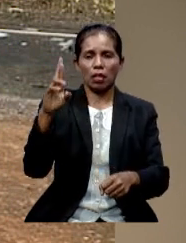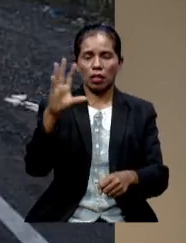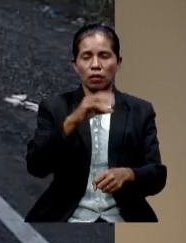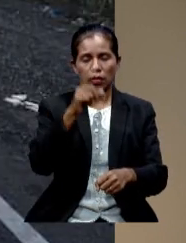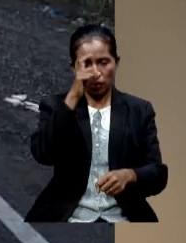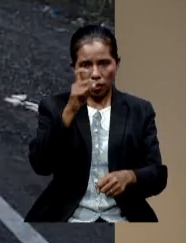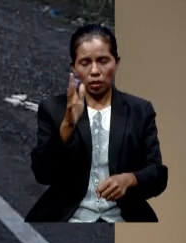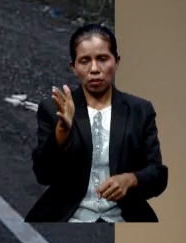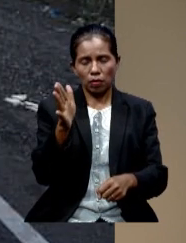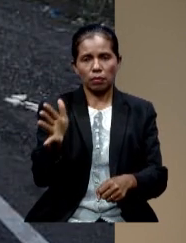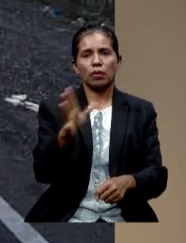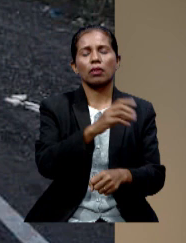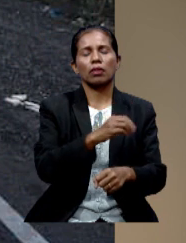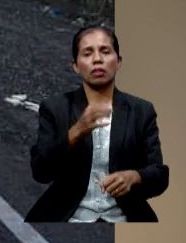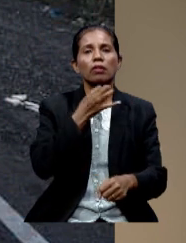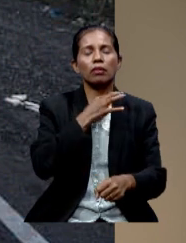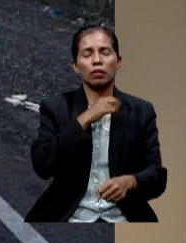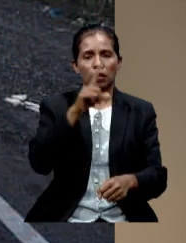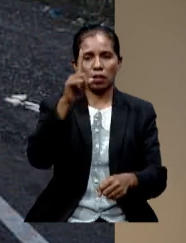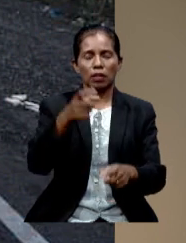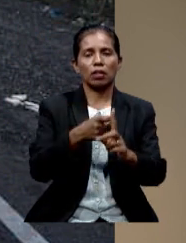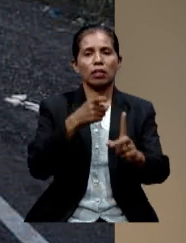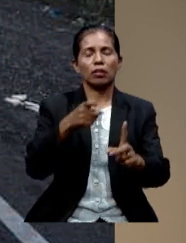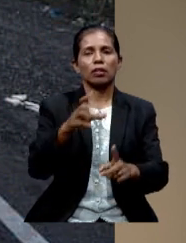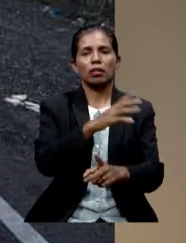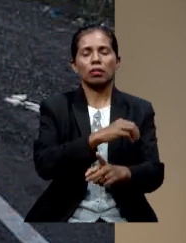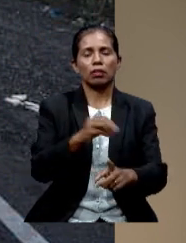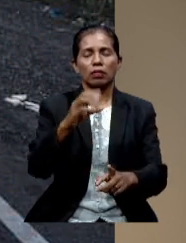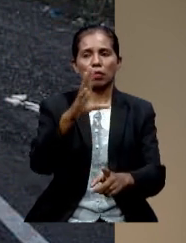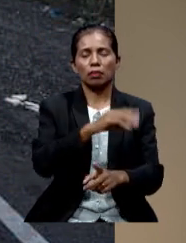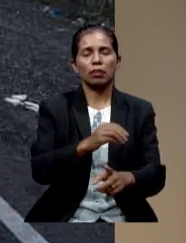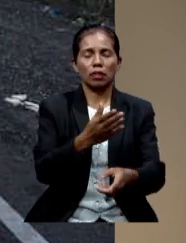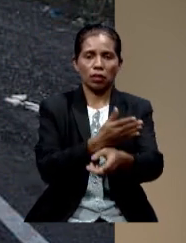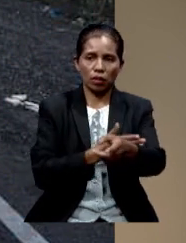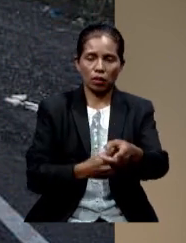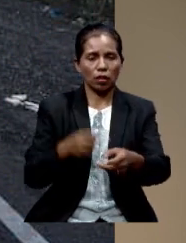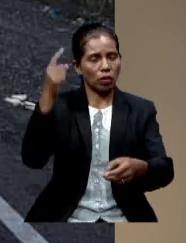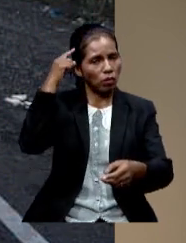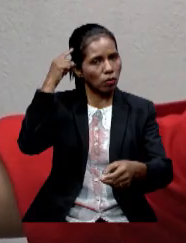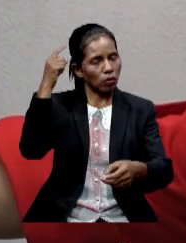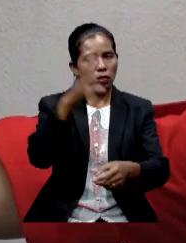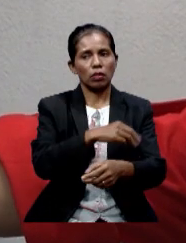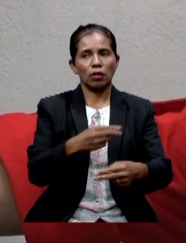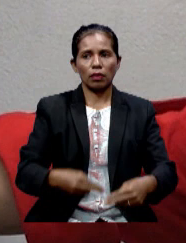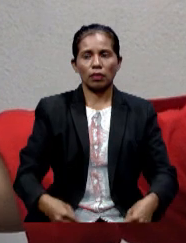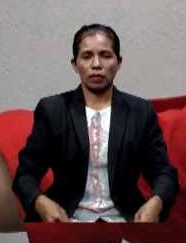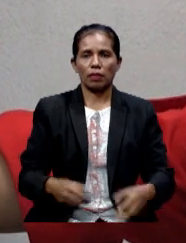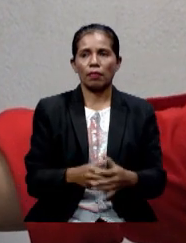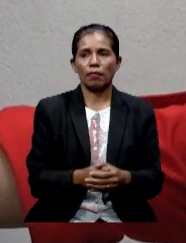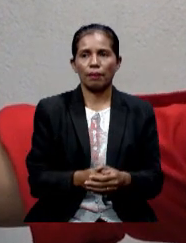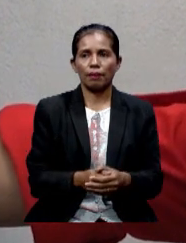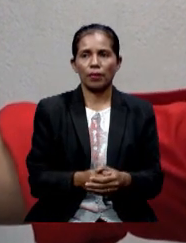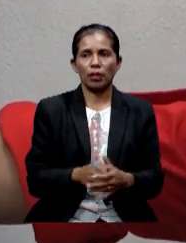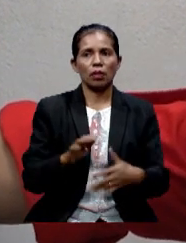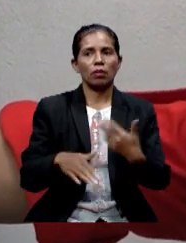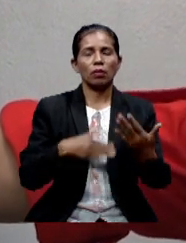idade Limanulu Resin, no frater na ida husi Salesiano do Bosco, kane grave ia parte ulu no ain. Ida kane kena irwane